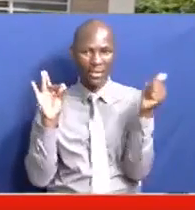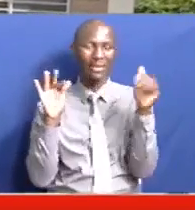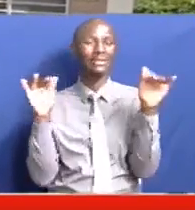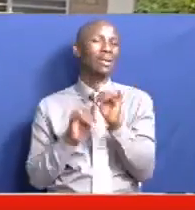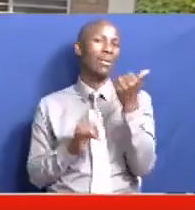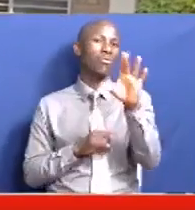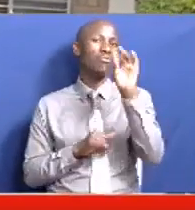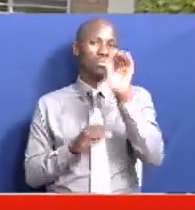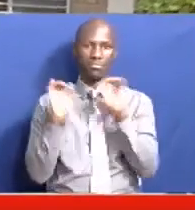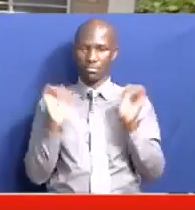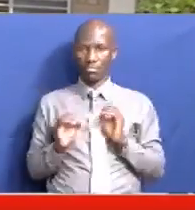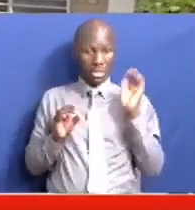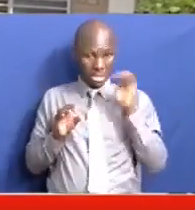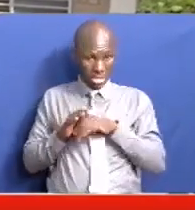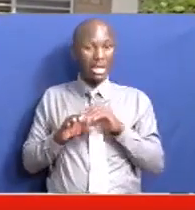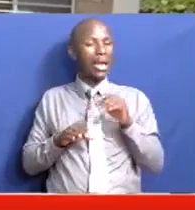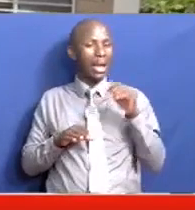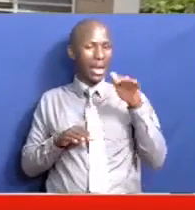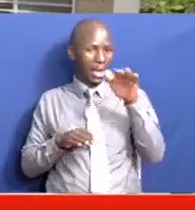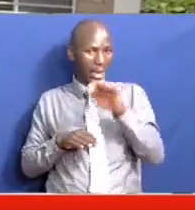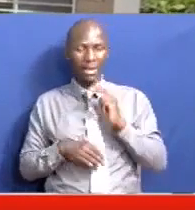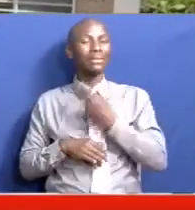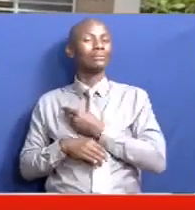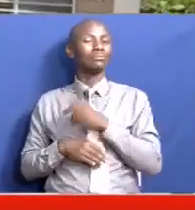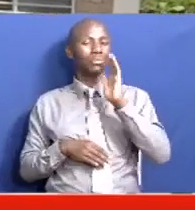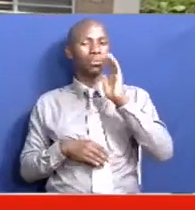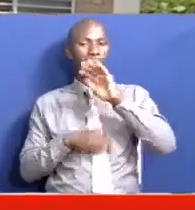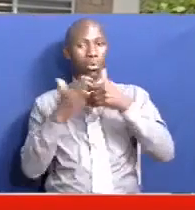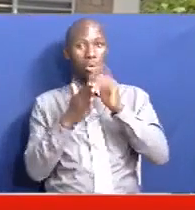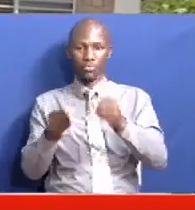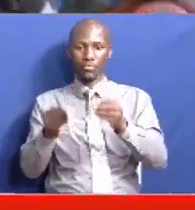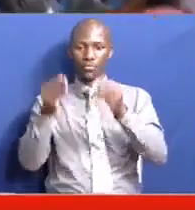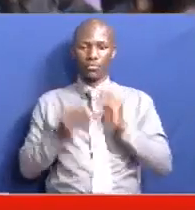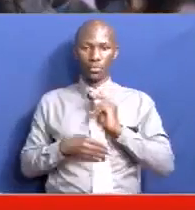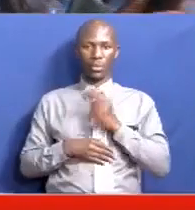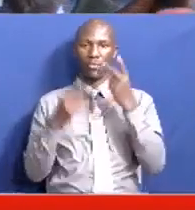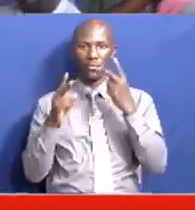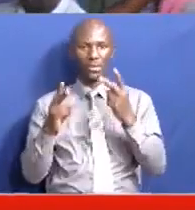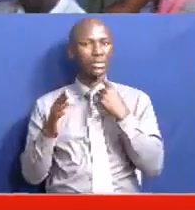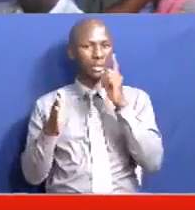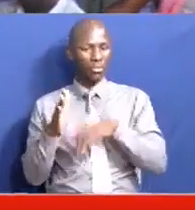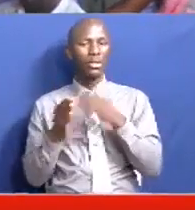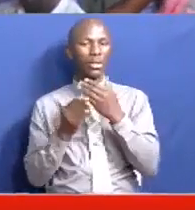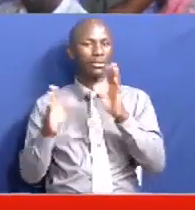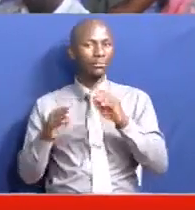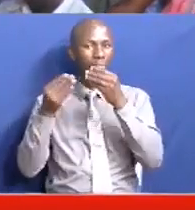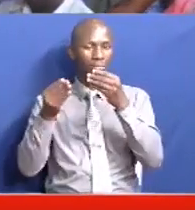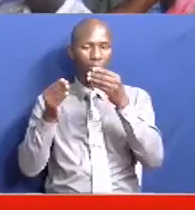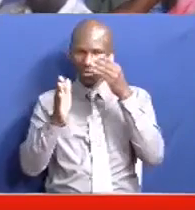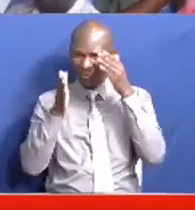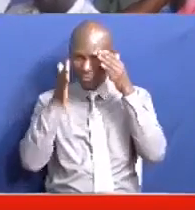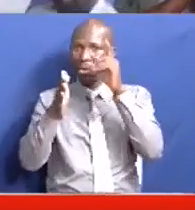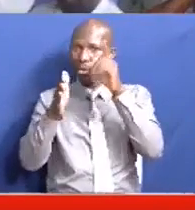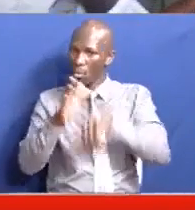ya asakue katika isio sito. Nimo makwethila maito nenge Mawoni mo. Kimwele ewe taka na maundu wala manenge tuwe mustali